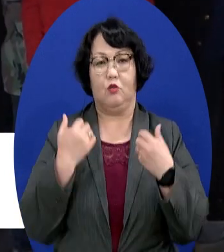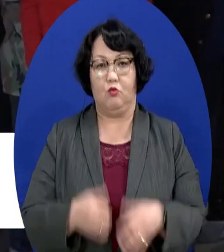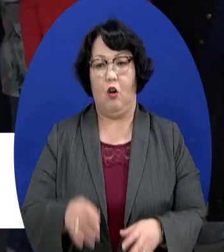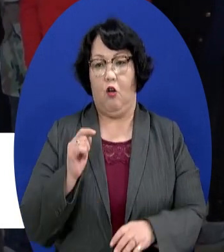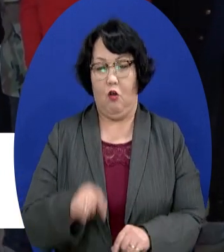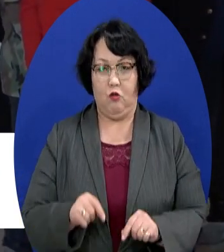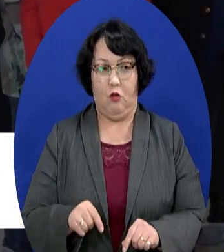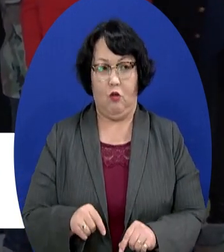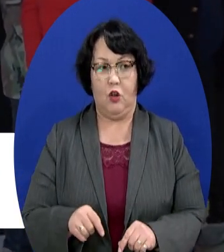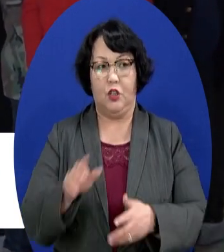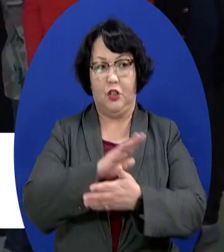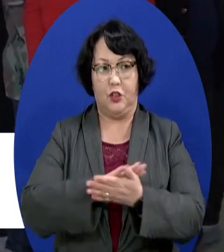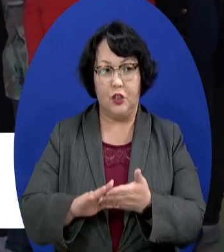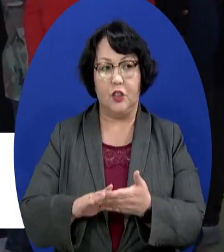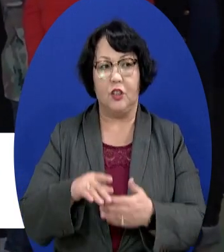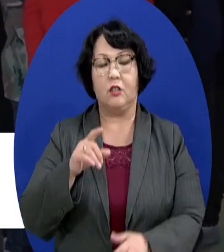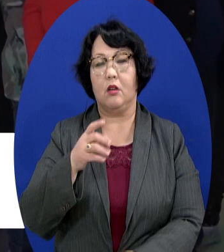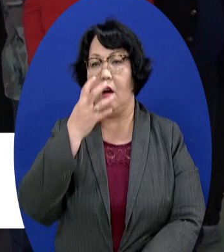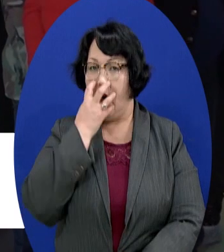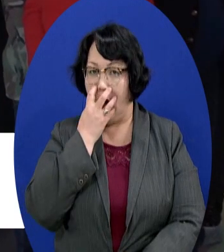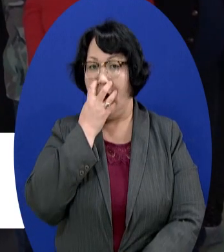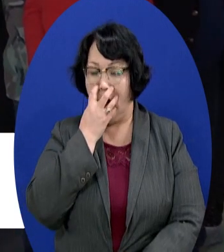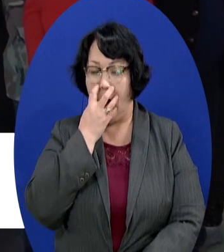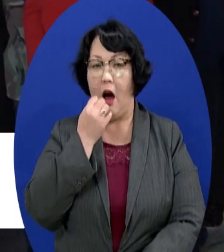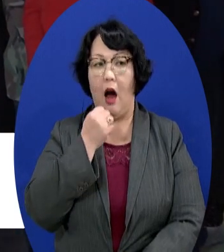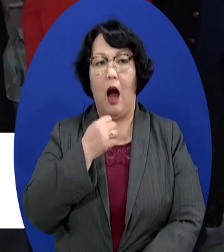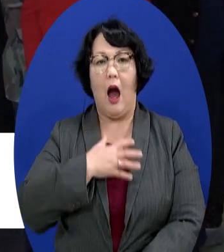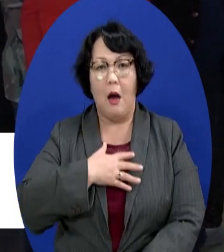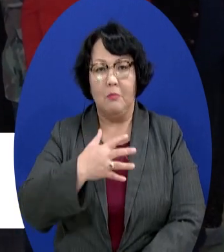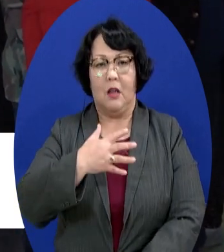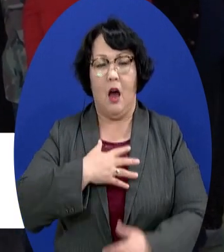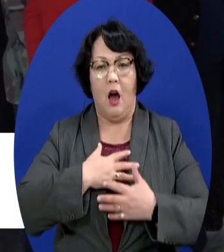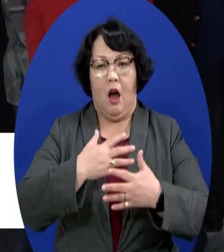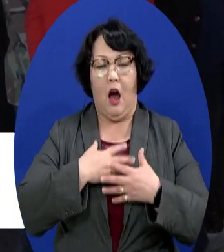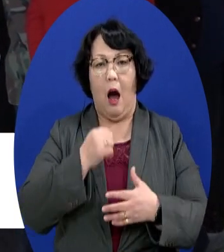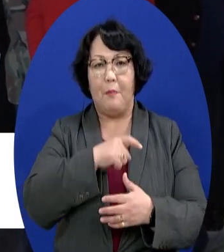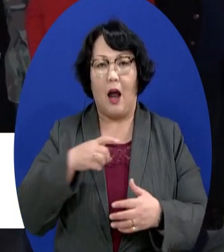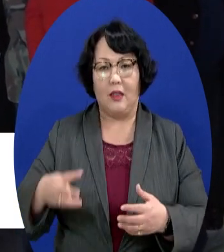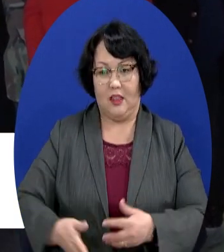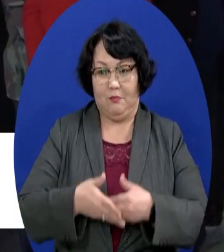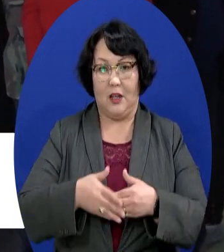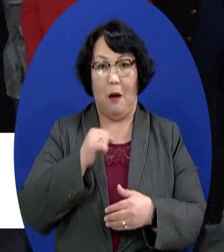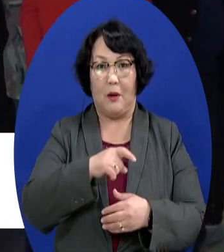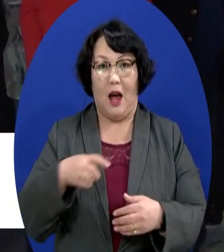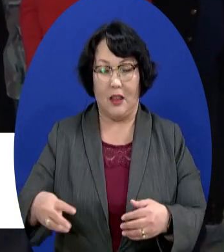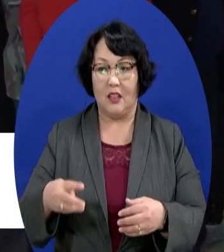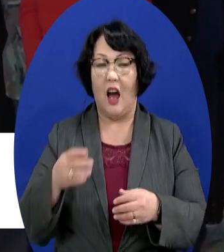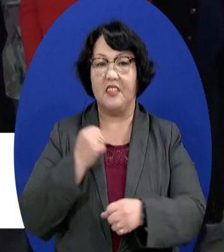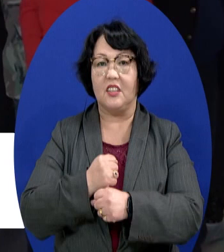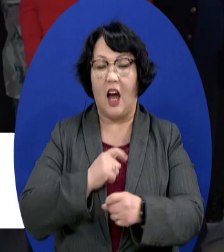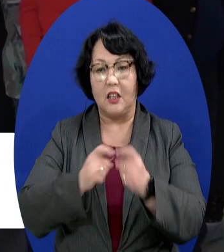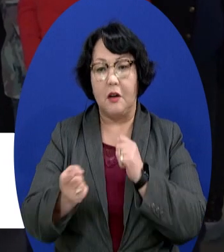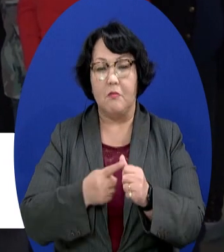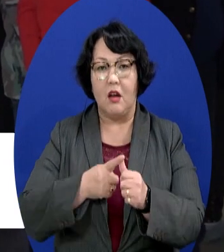чинь шинээр суурилагдж байгаа эрчим тэмчилгээний амьсгалын аппаратнууд дээр ажиллах хүний нөөцөө бас дадлагжуулаад эхлээд одоо